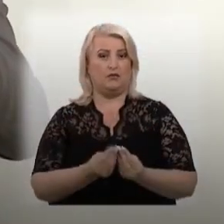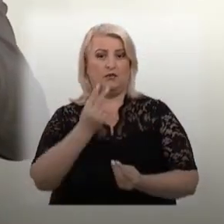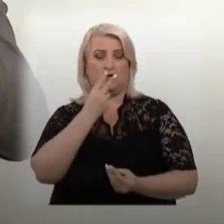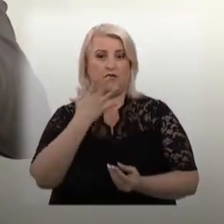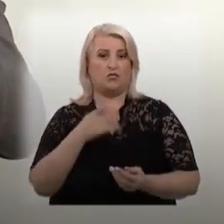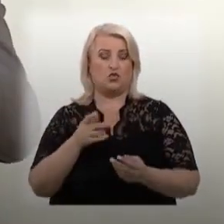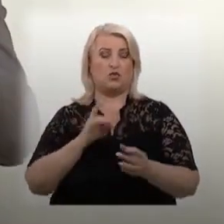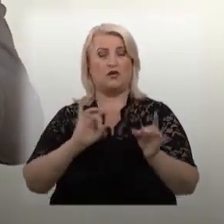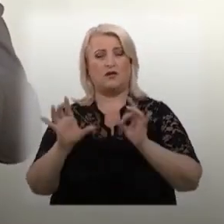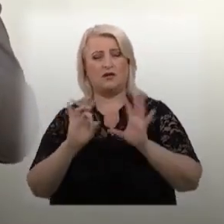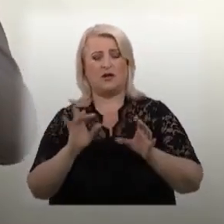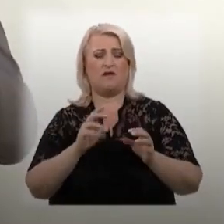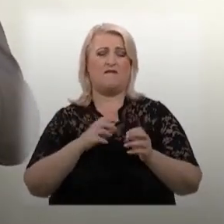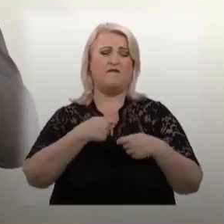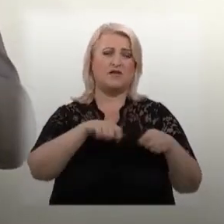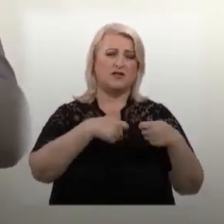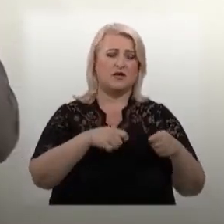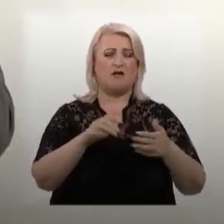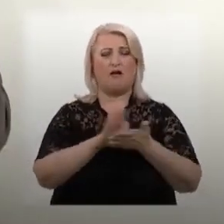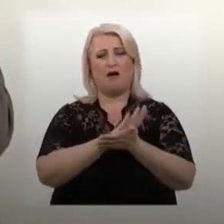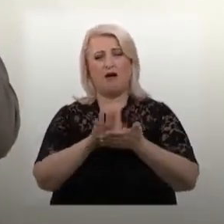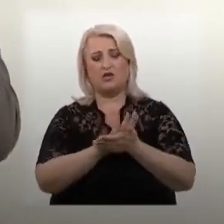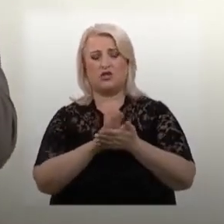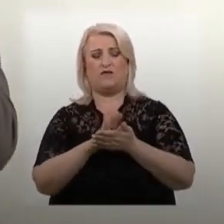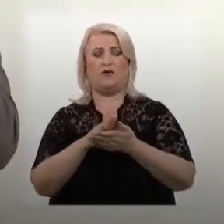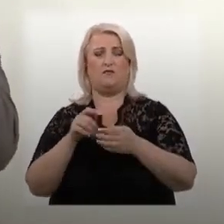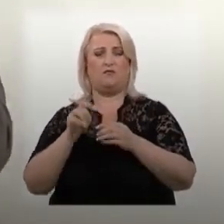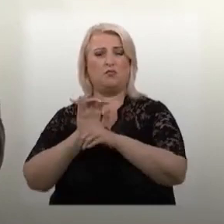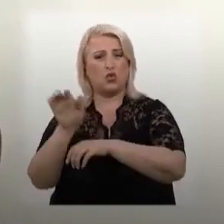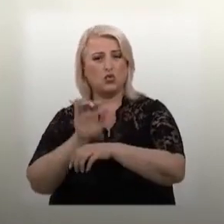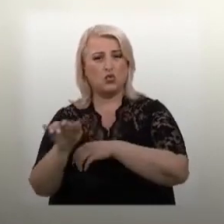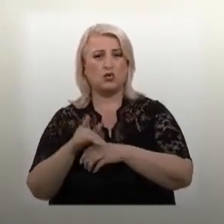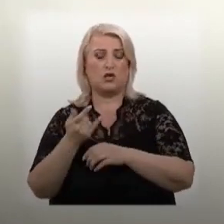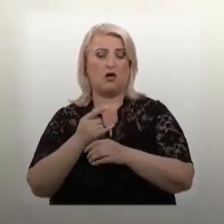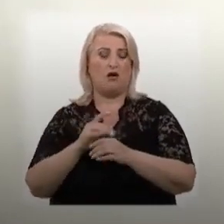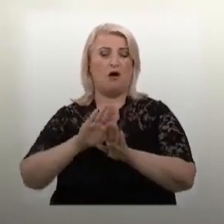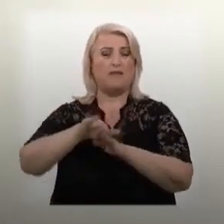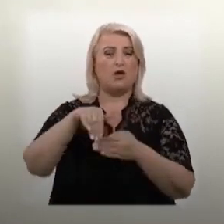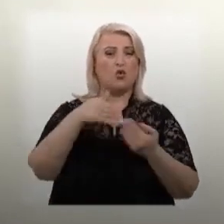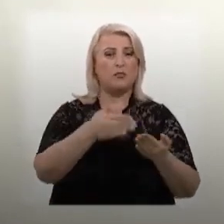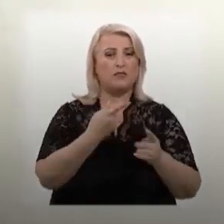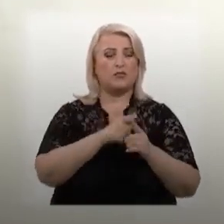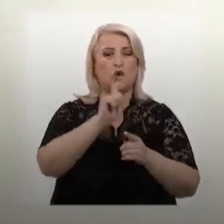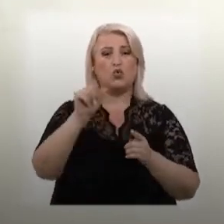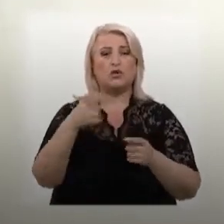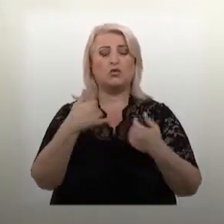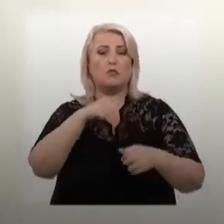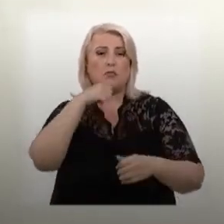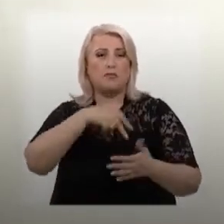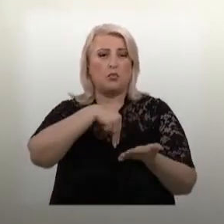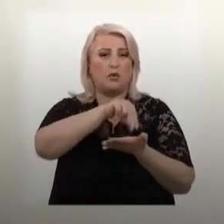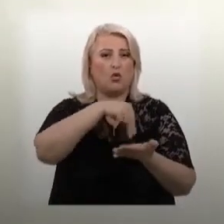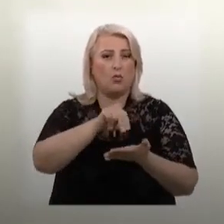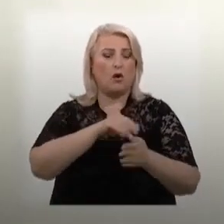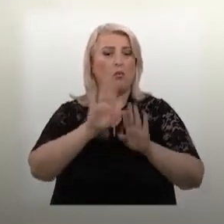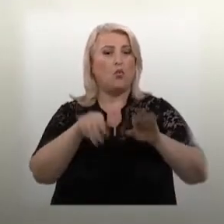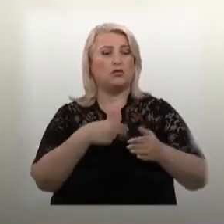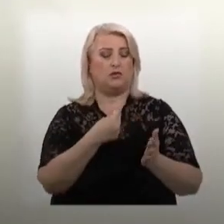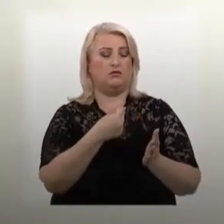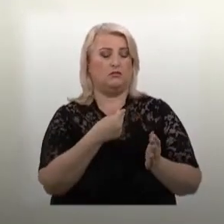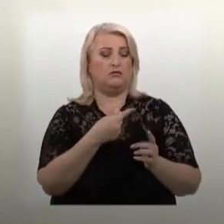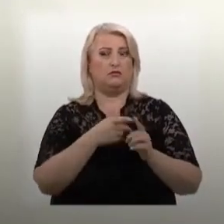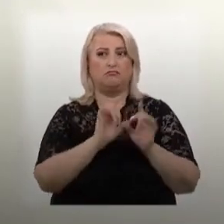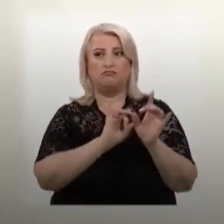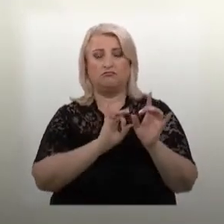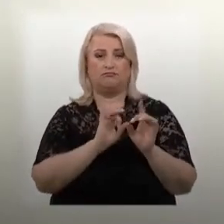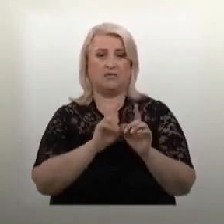și vânzările și producere și calitatea și cel recomandare Vine numai din Serviciul de clienti la serviciu de poștă și zi ție care sa zici cu asta